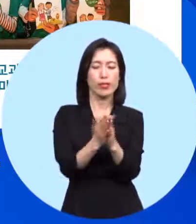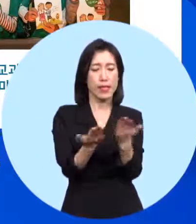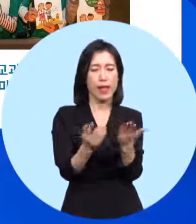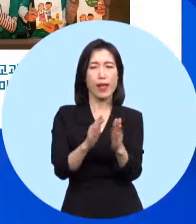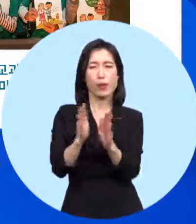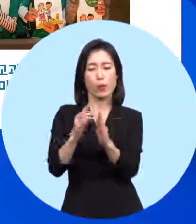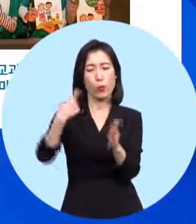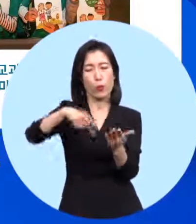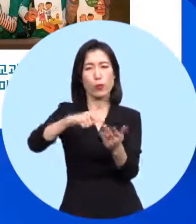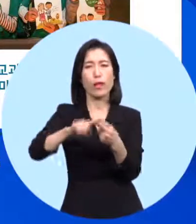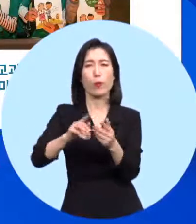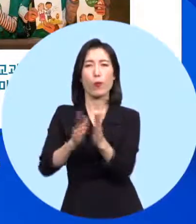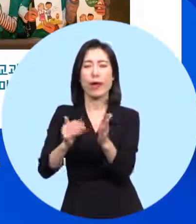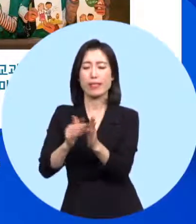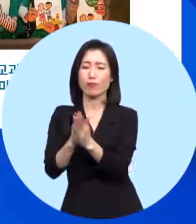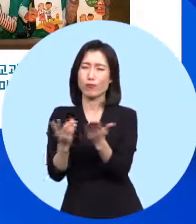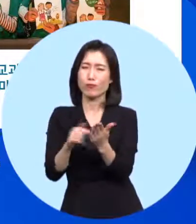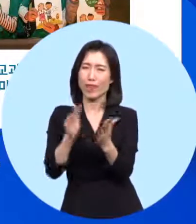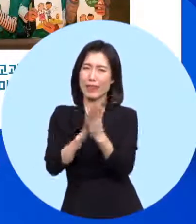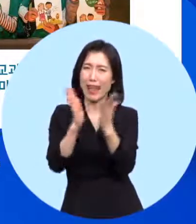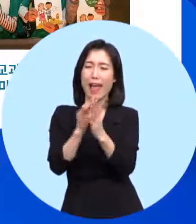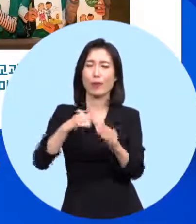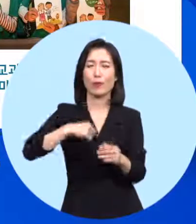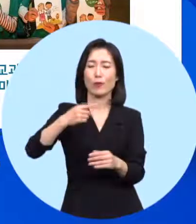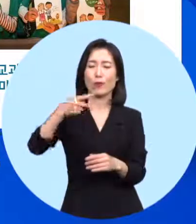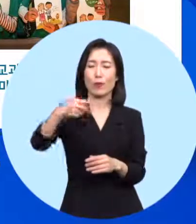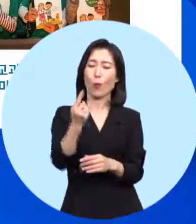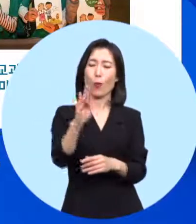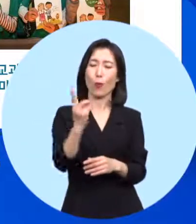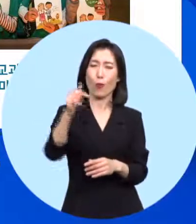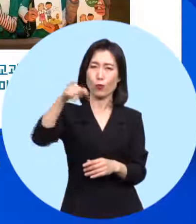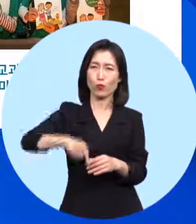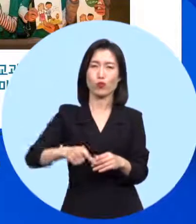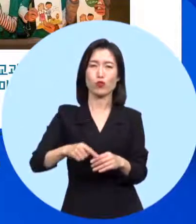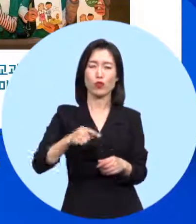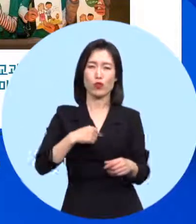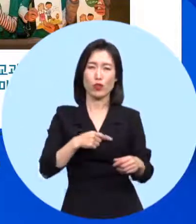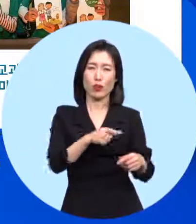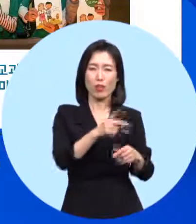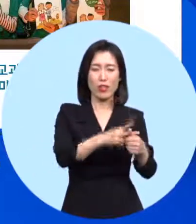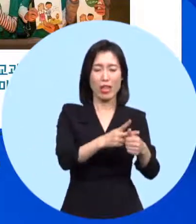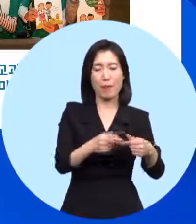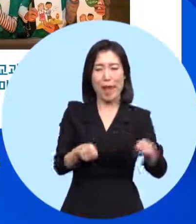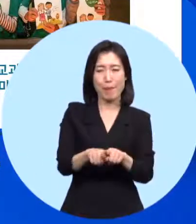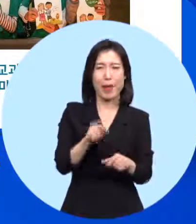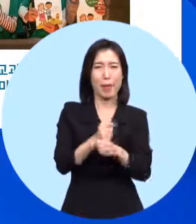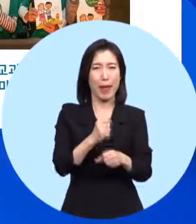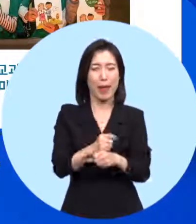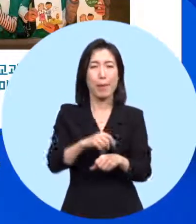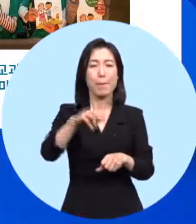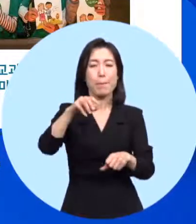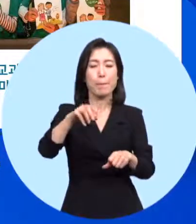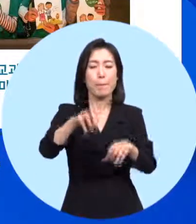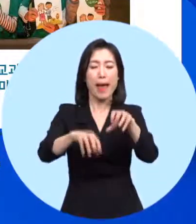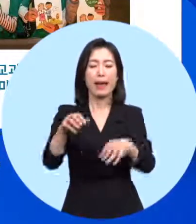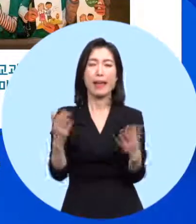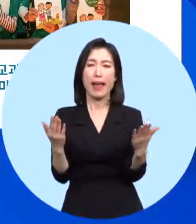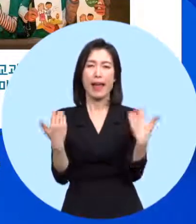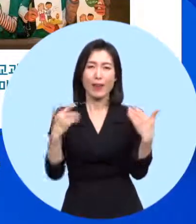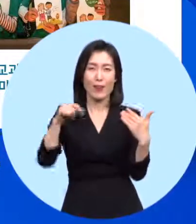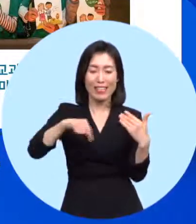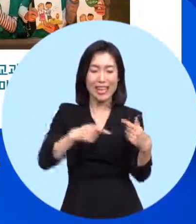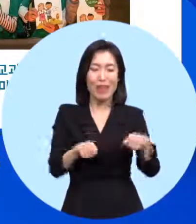교사와 전문가 그리고 우리 구에서 함께 공동 제작을 해서 마을교과 공동 제작을